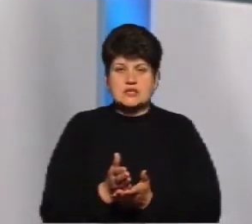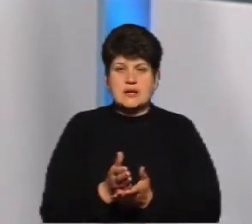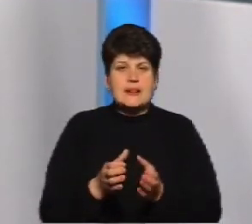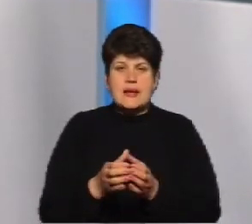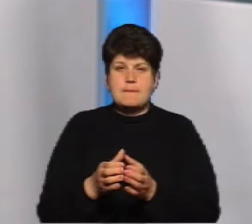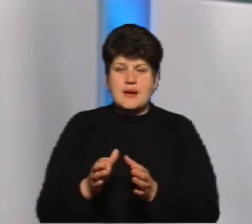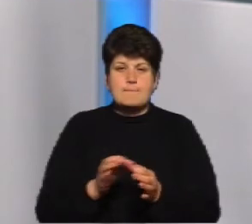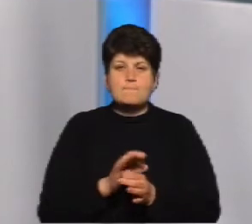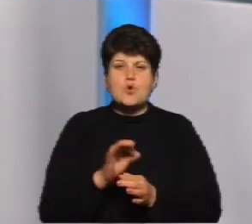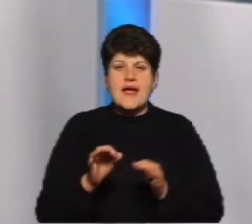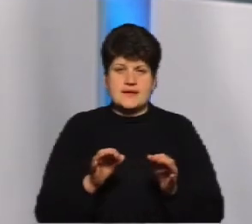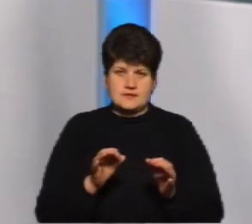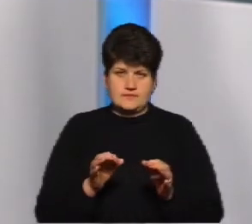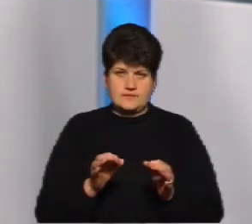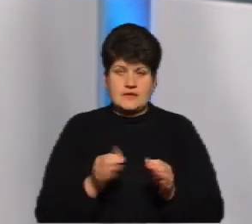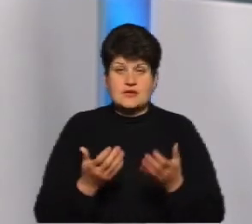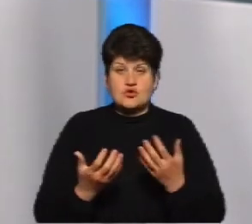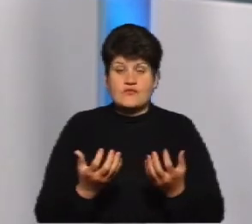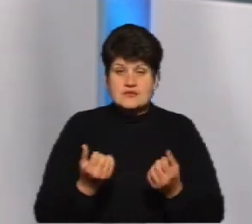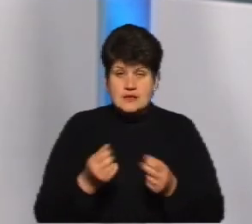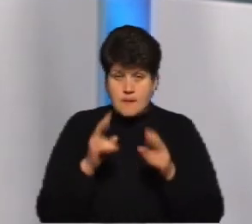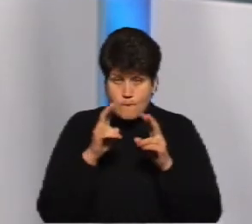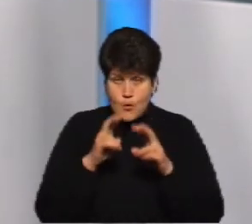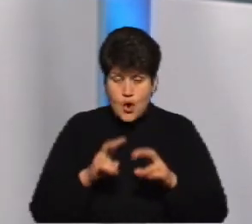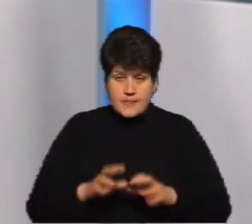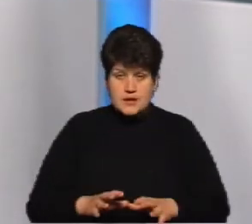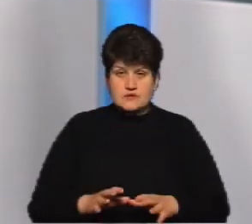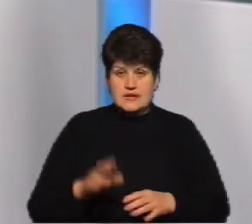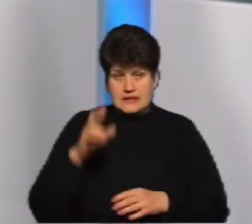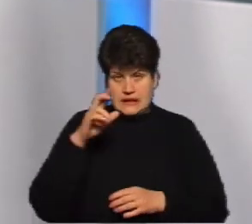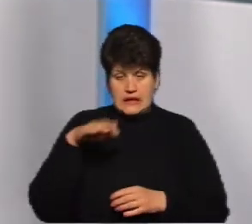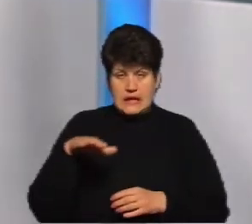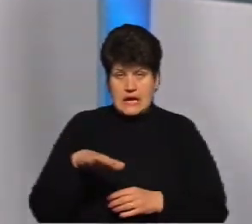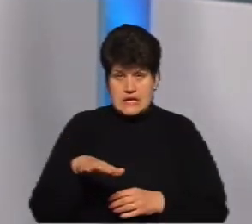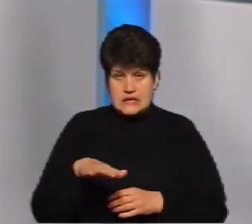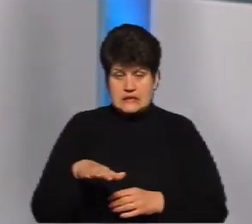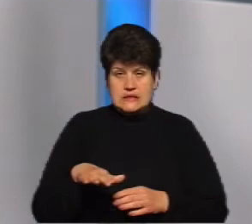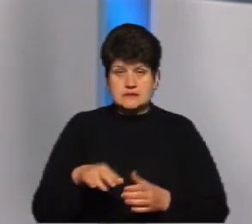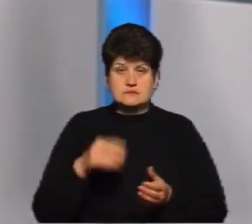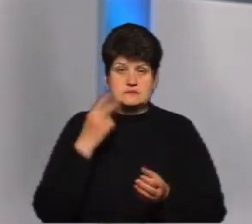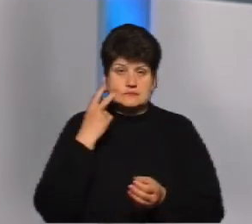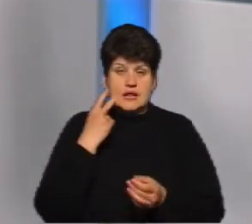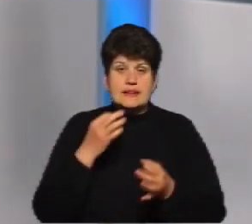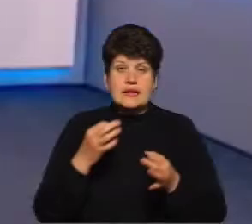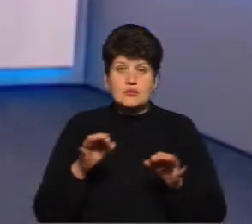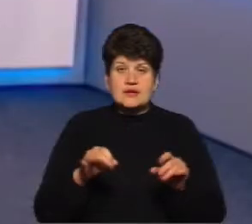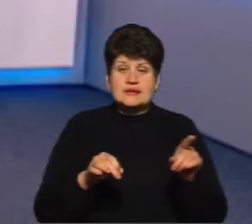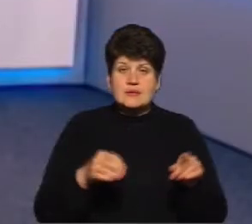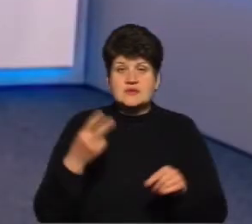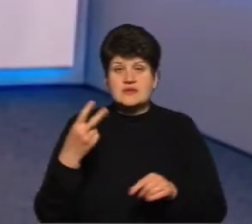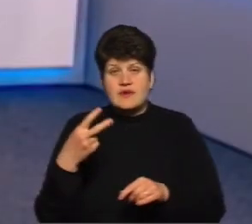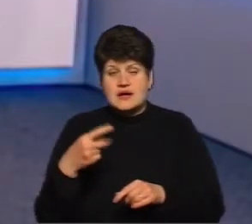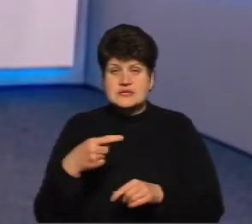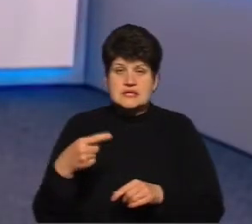проєкти. Якщо взяти, проаналізувати країни сталою демократією, ну там 20-30 партій,